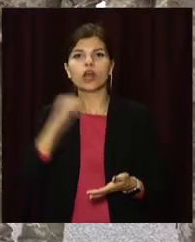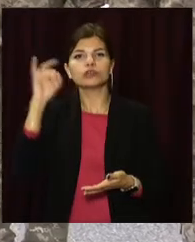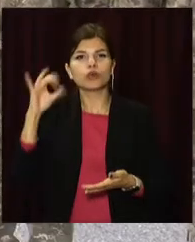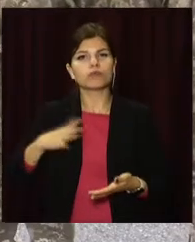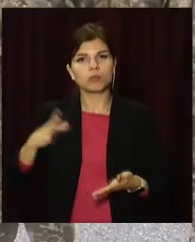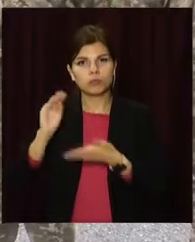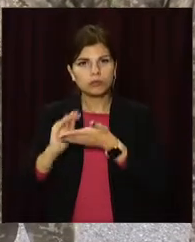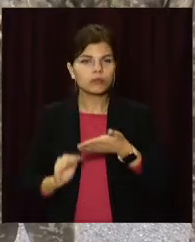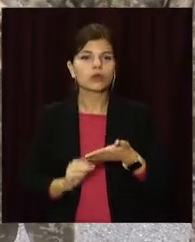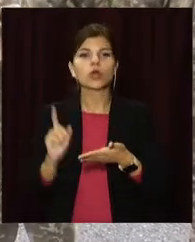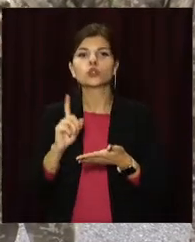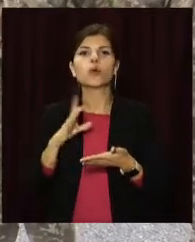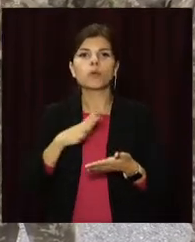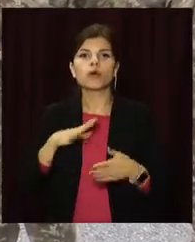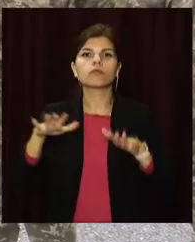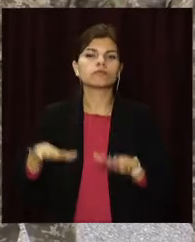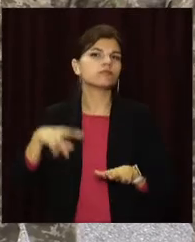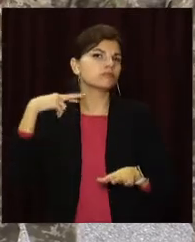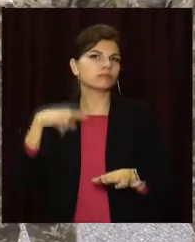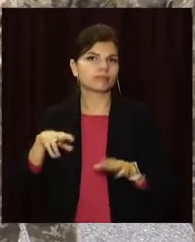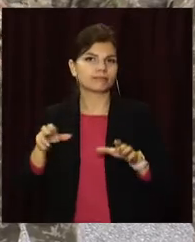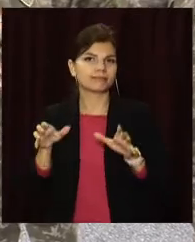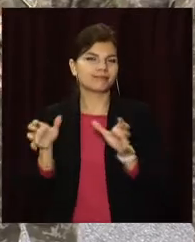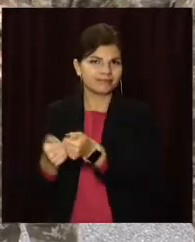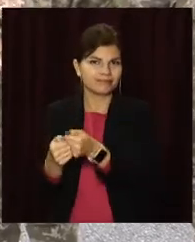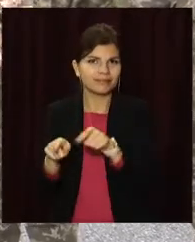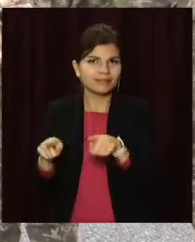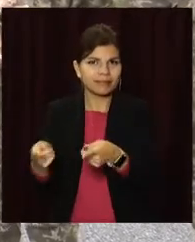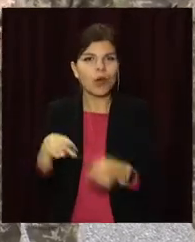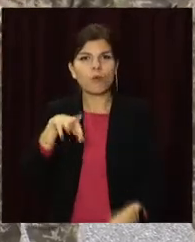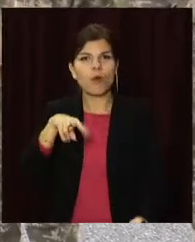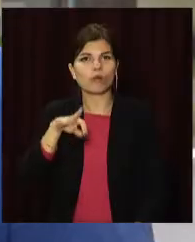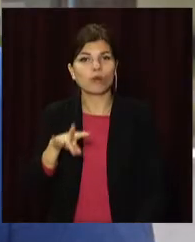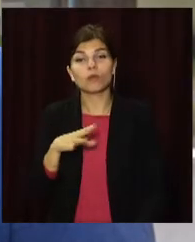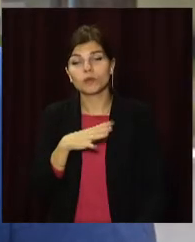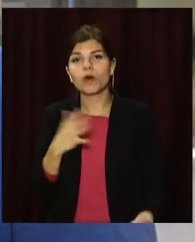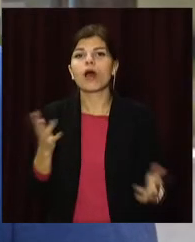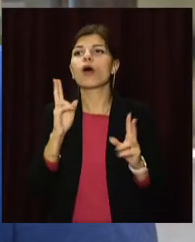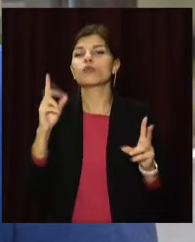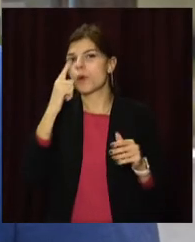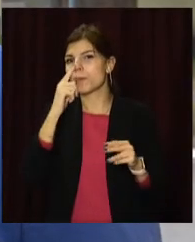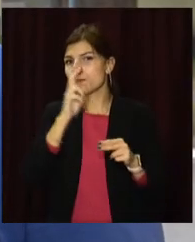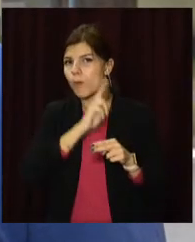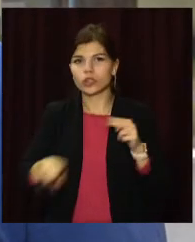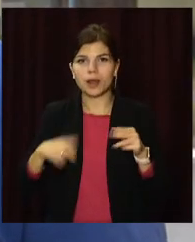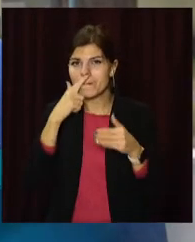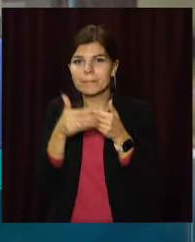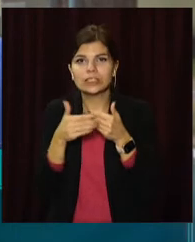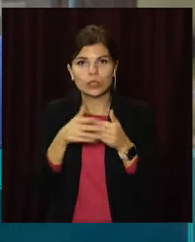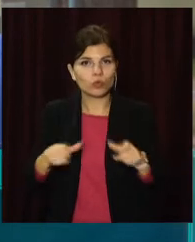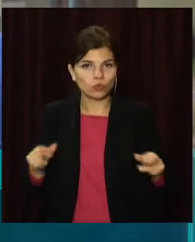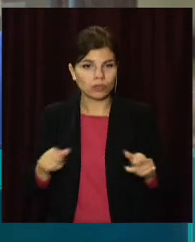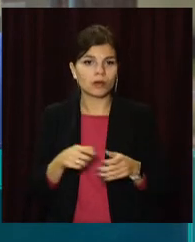що були у полоні, та відчуття родин загиблих, які втратили близьких на війні. Це дуже приємно, коли ми бачимо